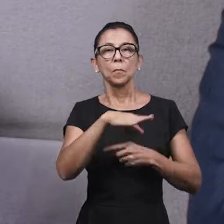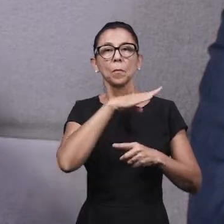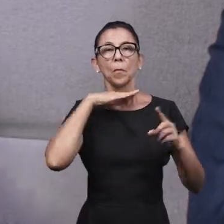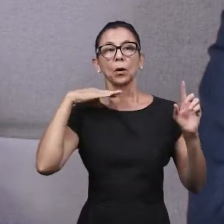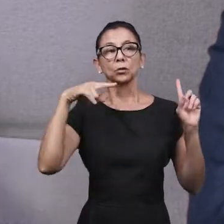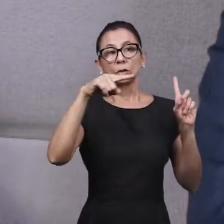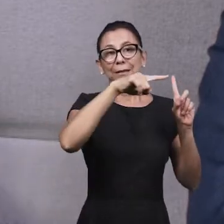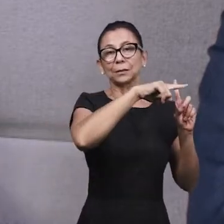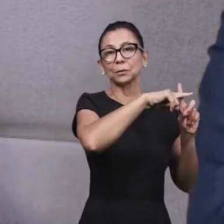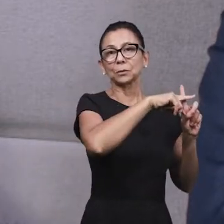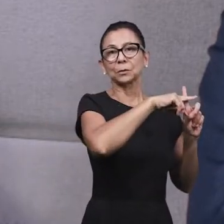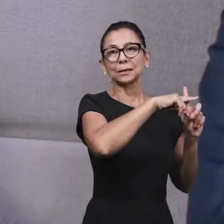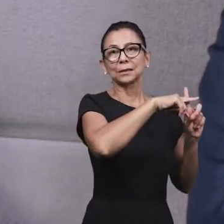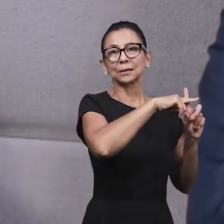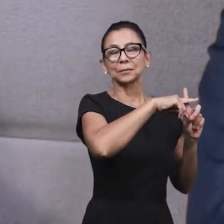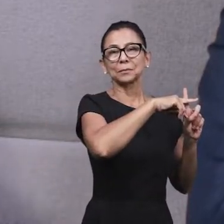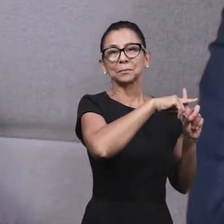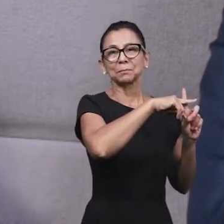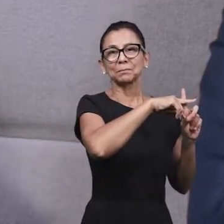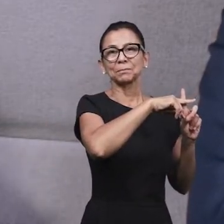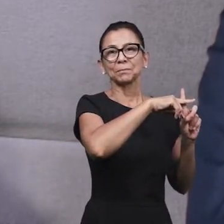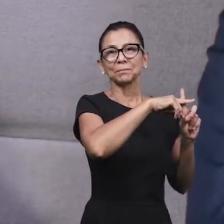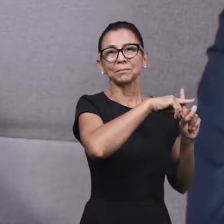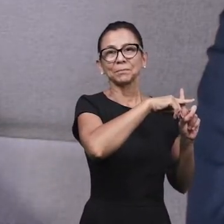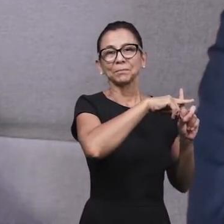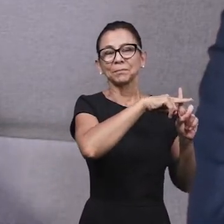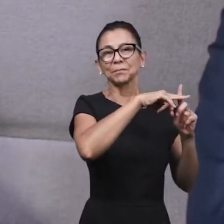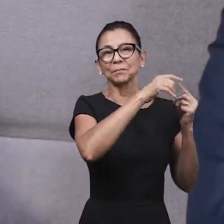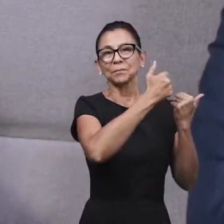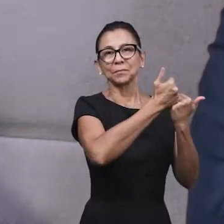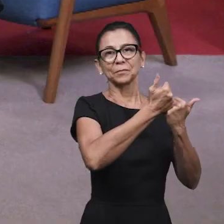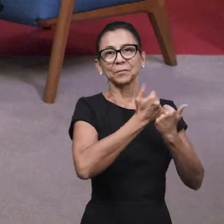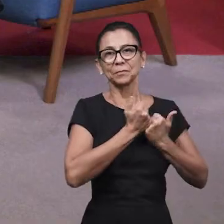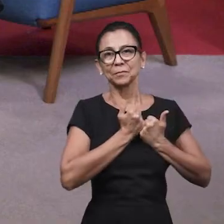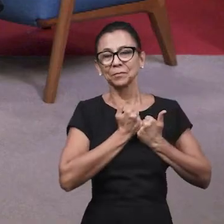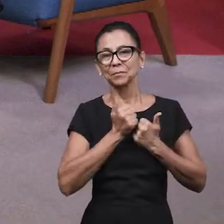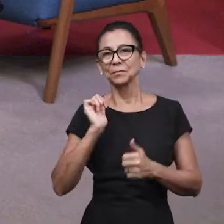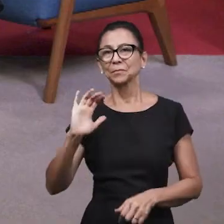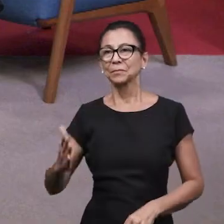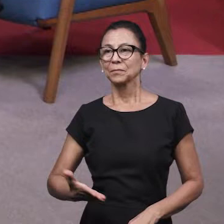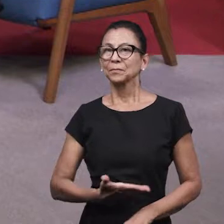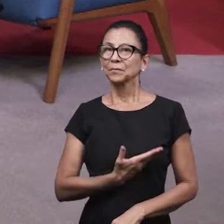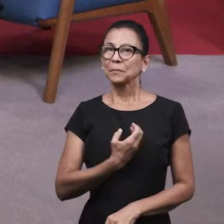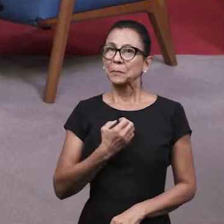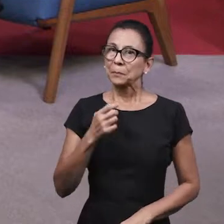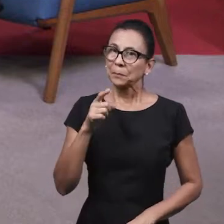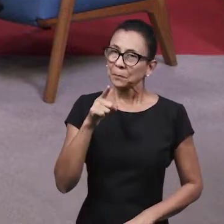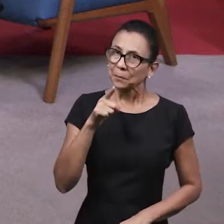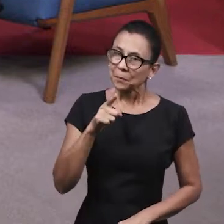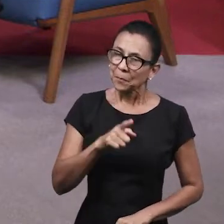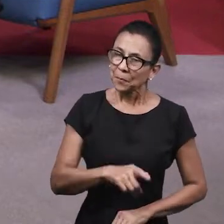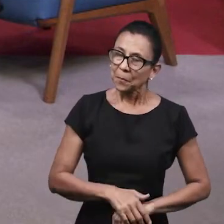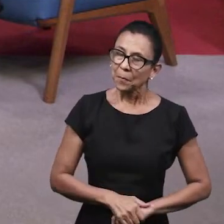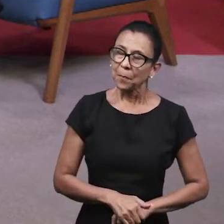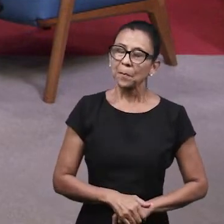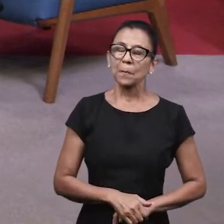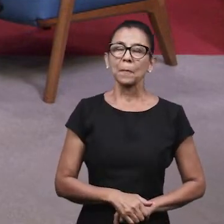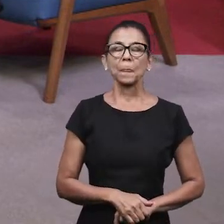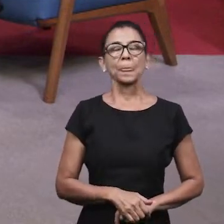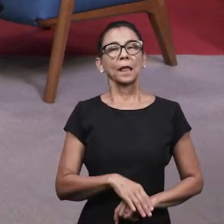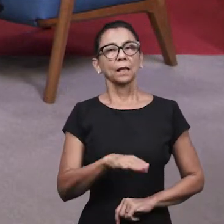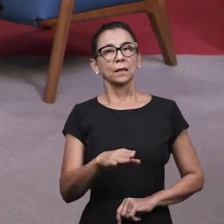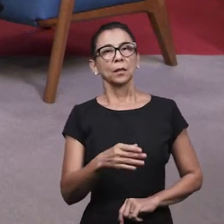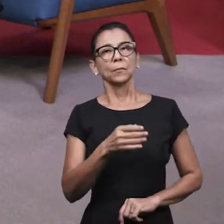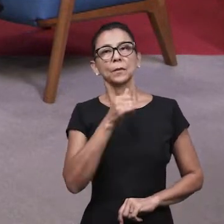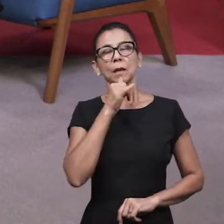l'homme l'opportunité du salut. Donc, une chose, c'est de connaître